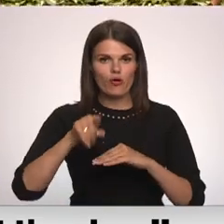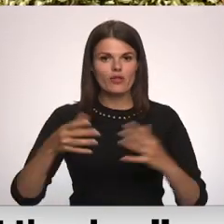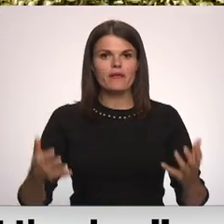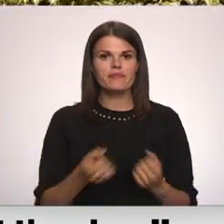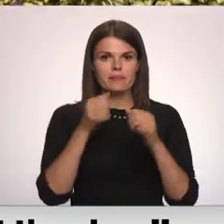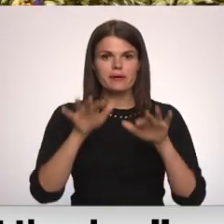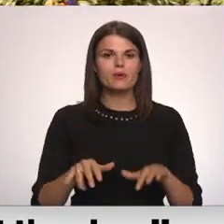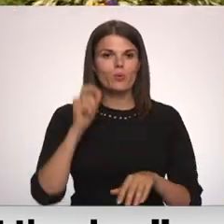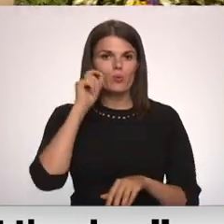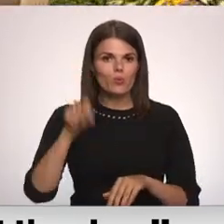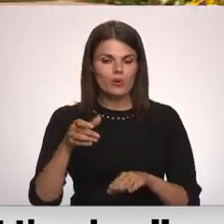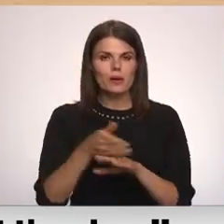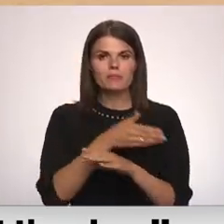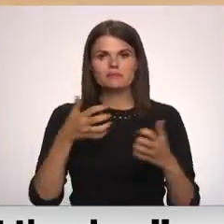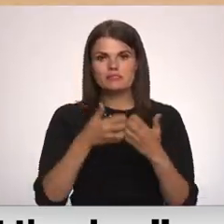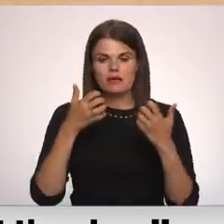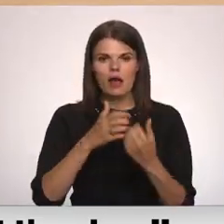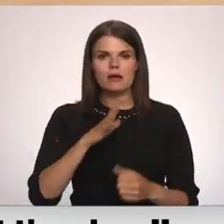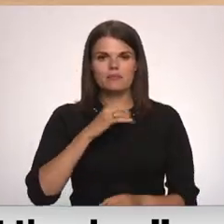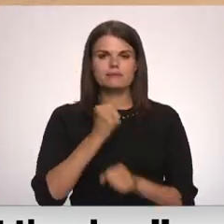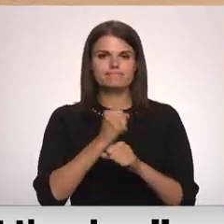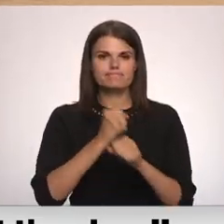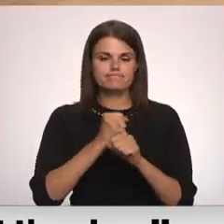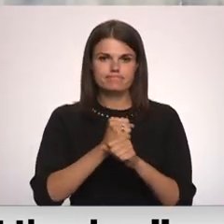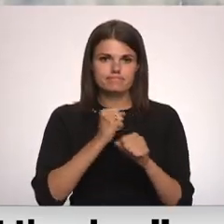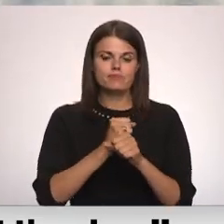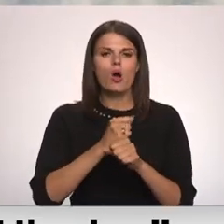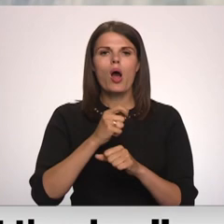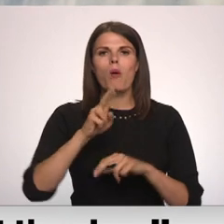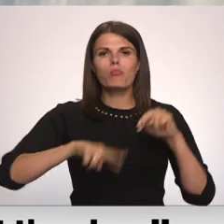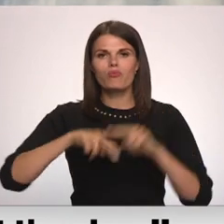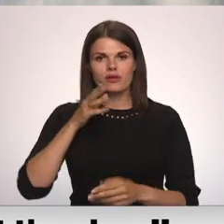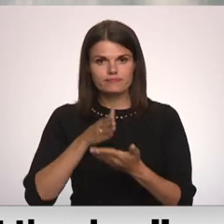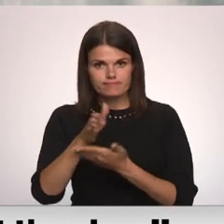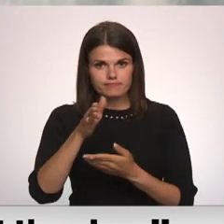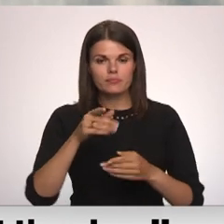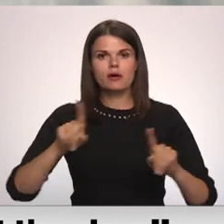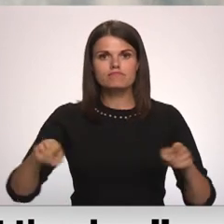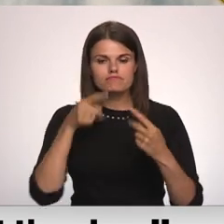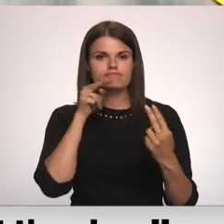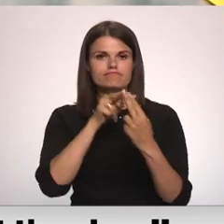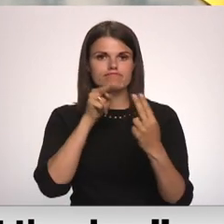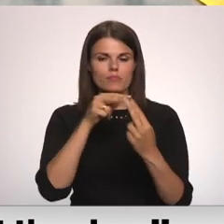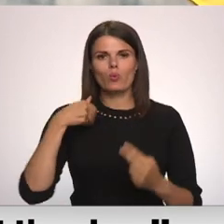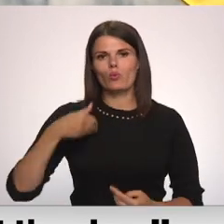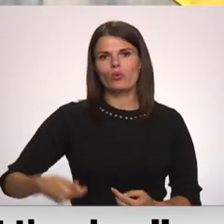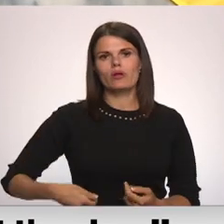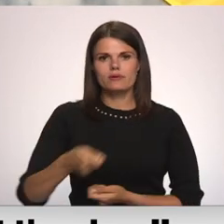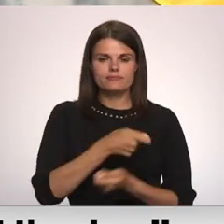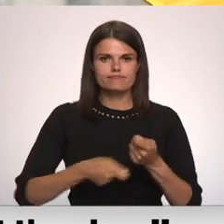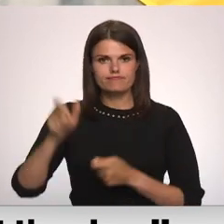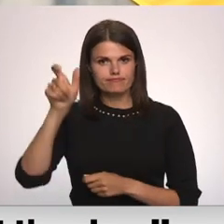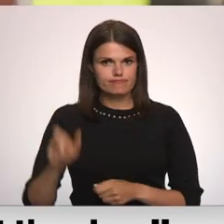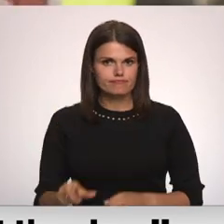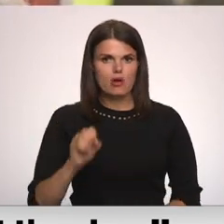Pirms kara tā veidotāji strādājuši būvniecības jomā Sumu apgabalā un tā attīstījušies sakari ar Kuldīgas uzņēmēju